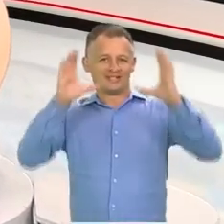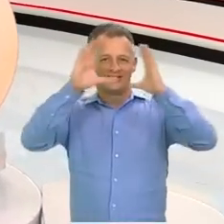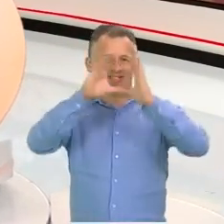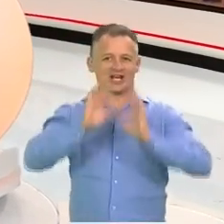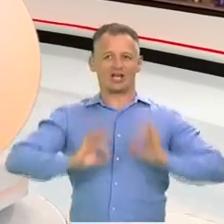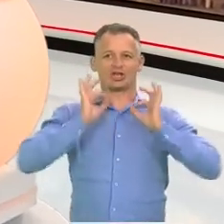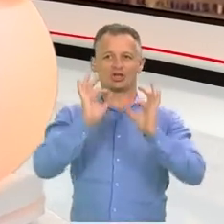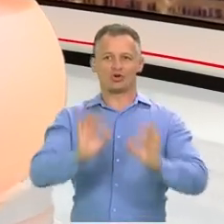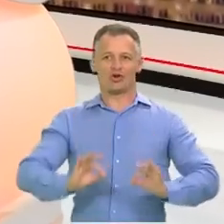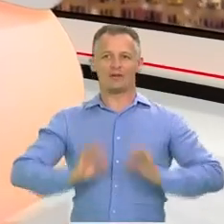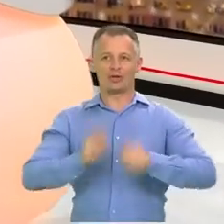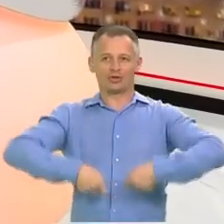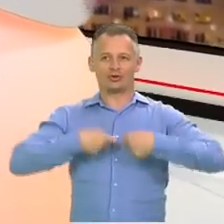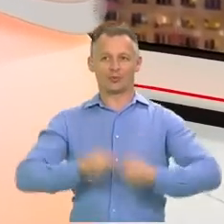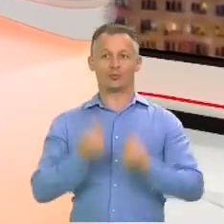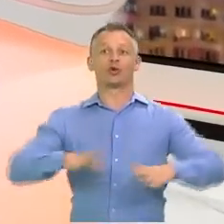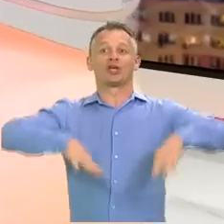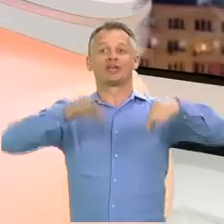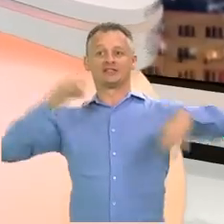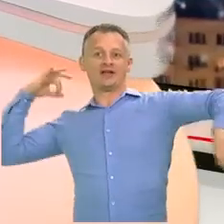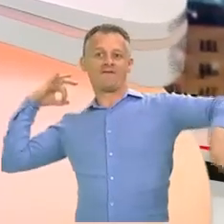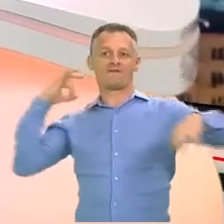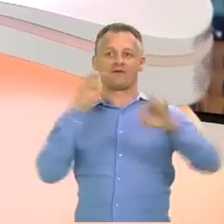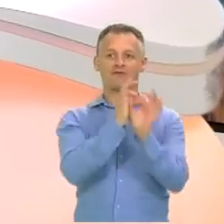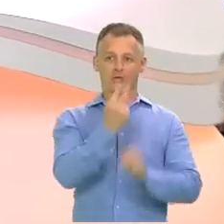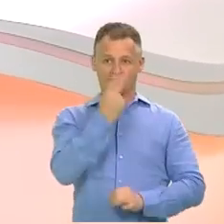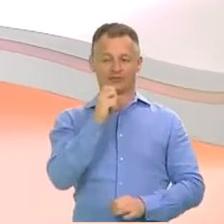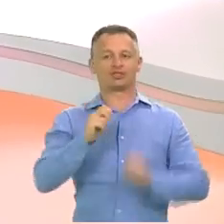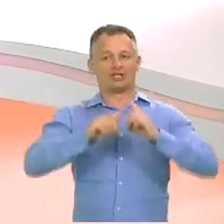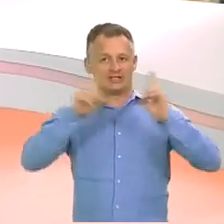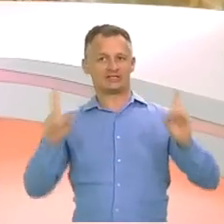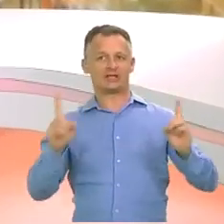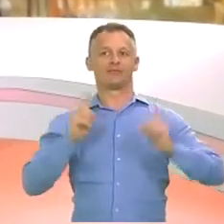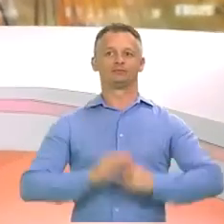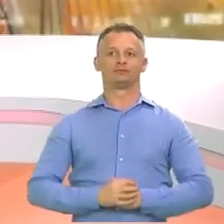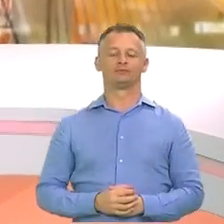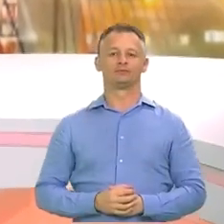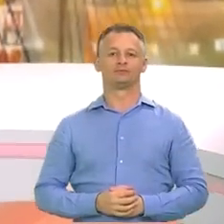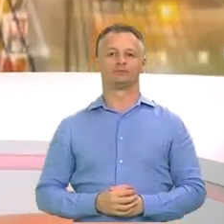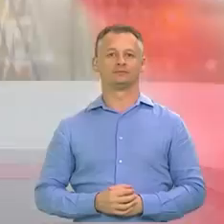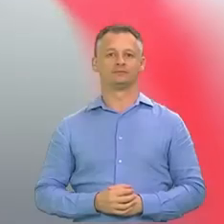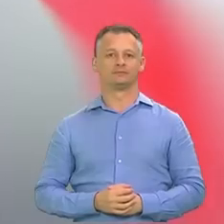Bună seara, doamnelor și domnilor, sunt Ioana Maria Moldovan, bun găsit la Focus. Iată care sunt cele mai importante știri ale zilei.